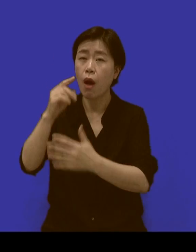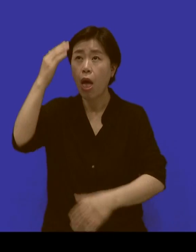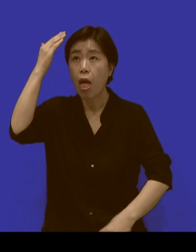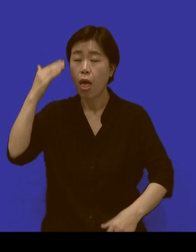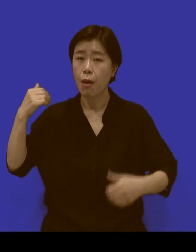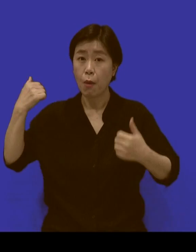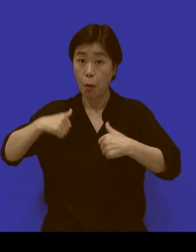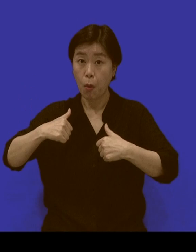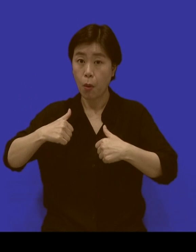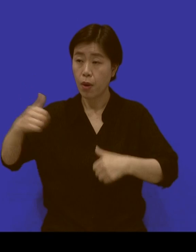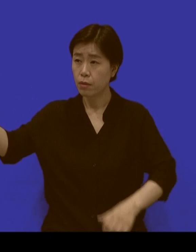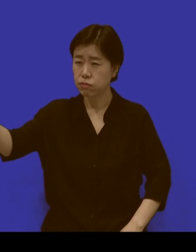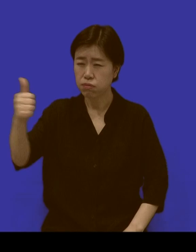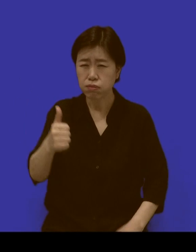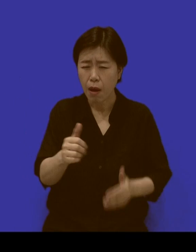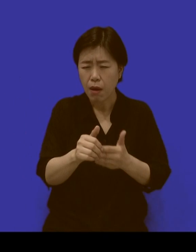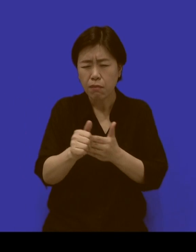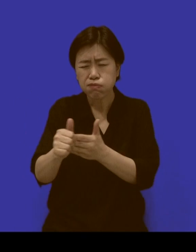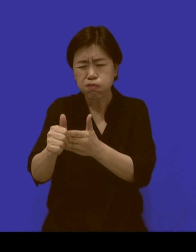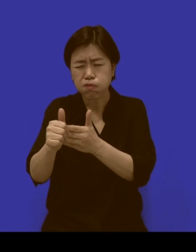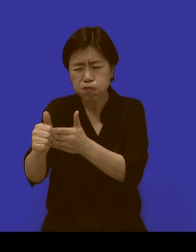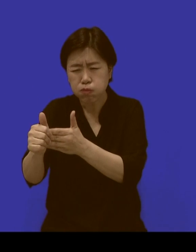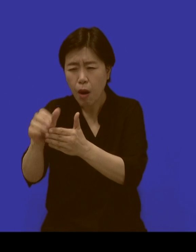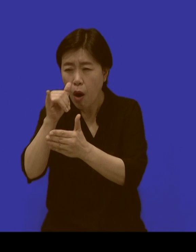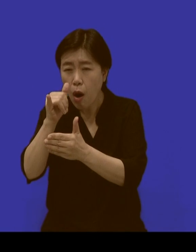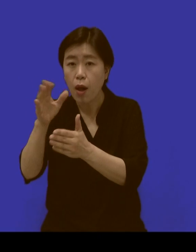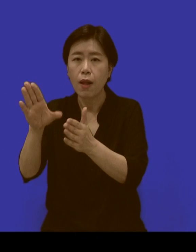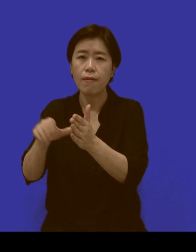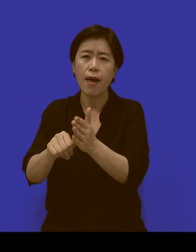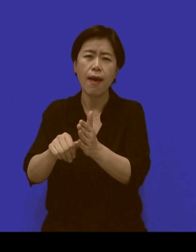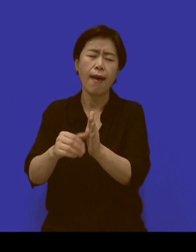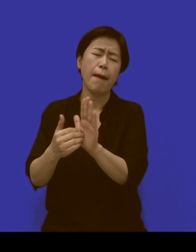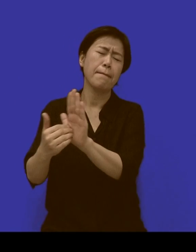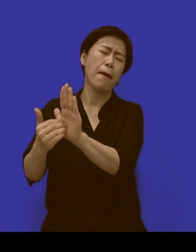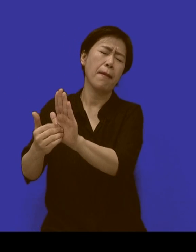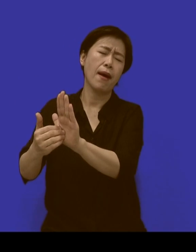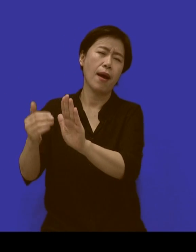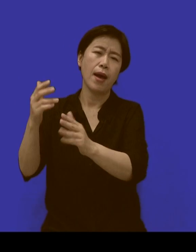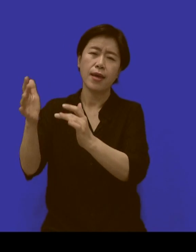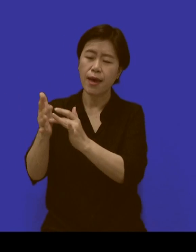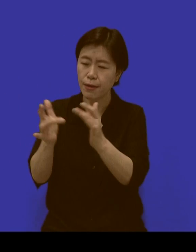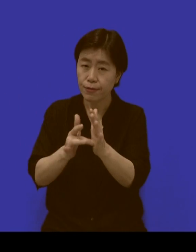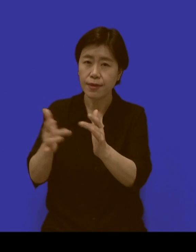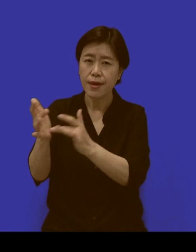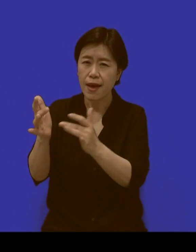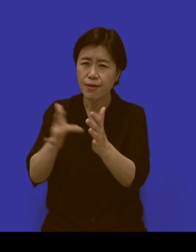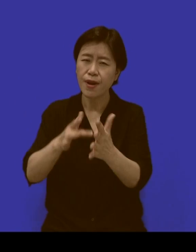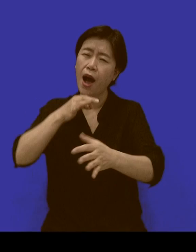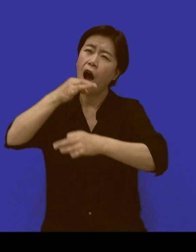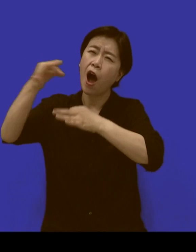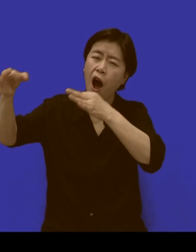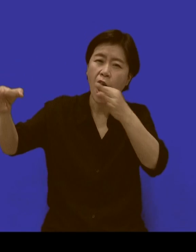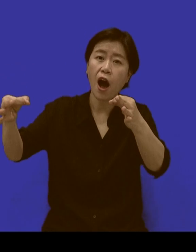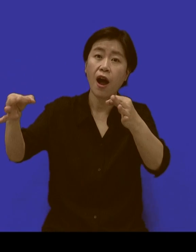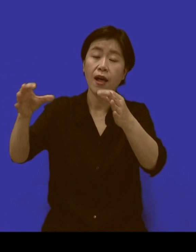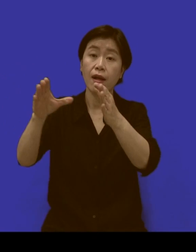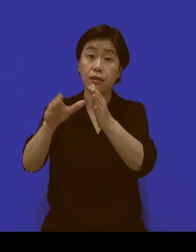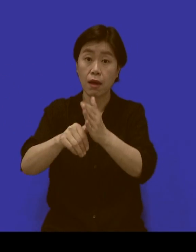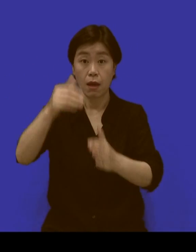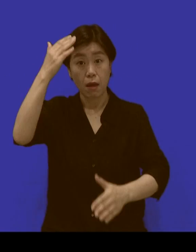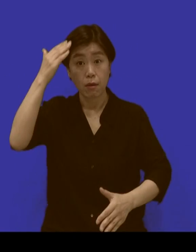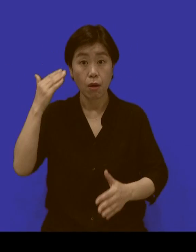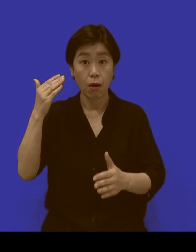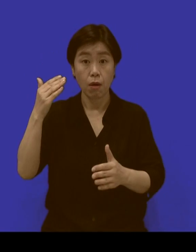그랬대요. 그래서 자기가 그때 예수를 부르면서 끝까지 하나님을 놓지 않았더니 그 검은